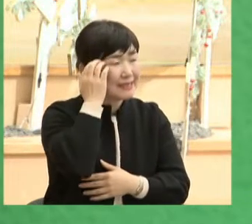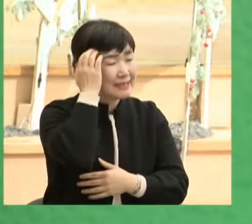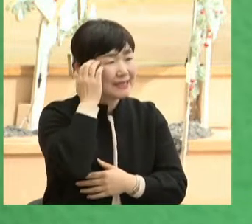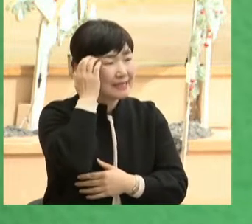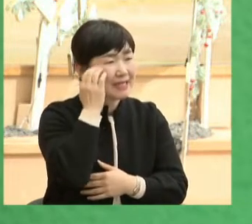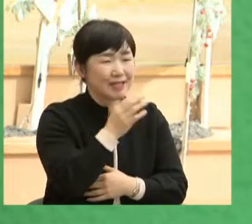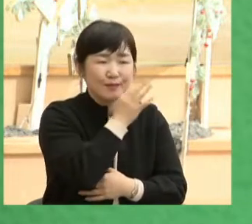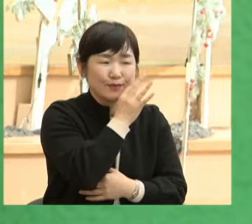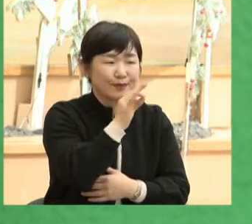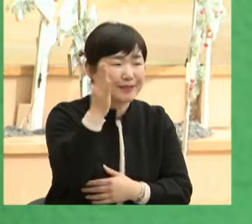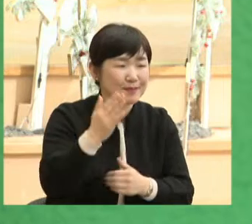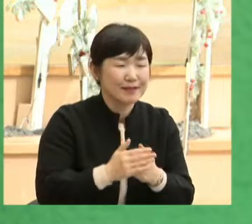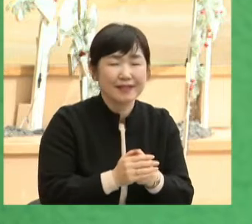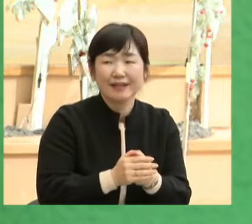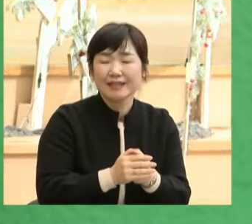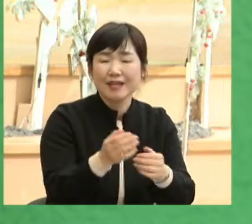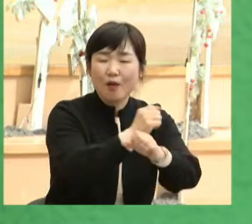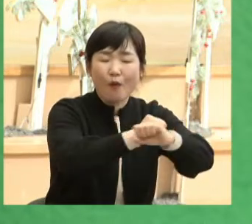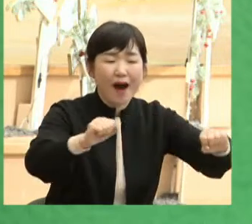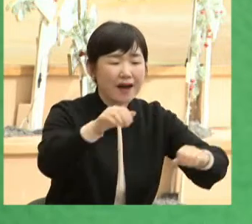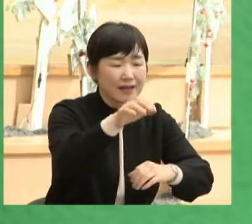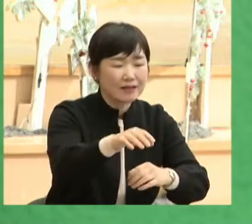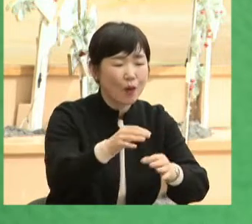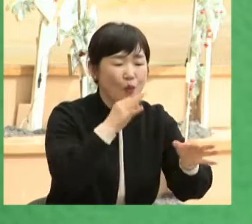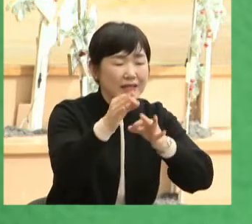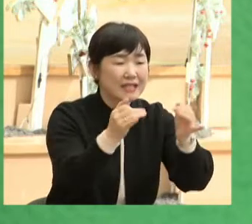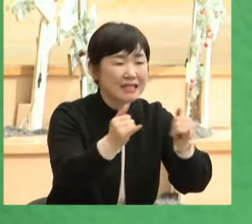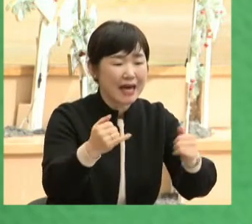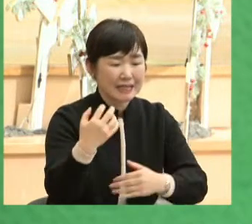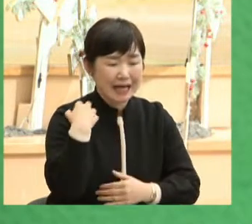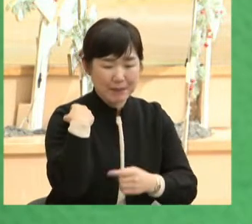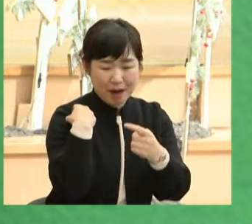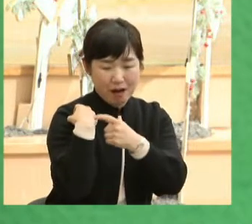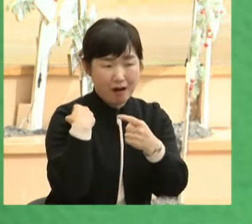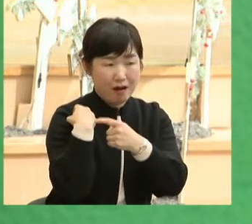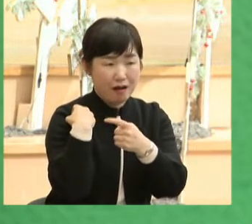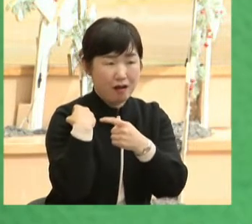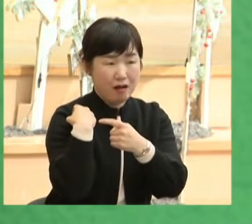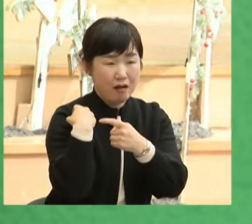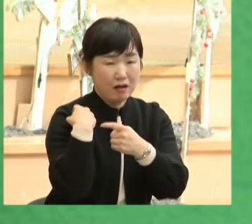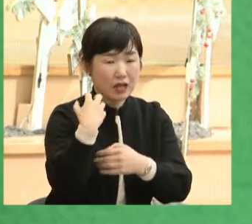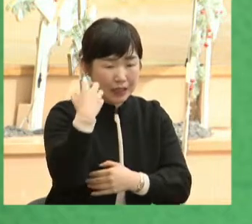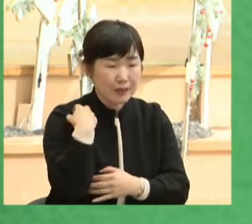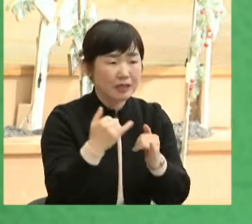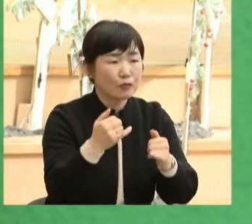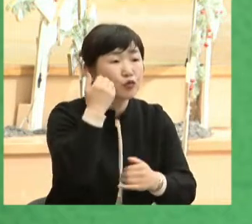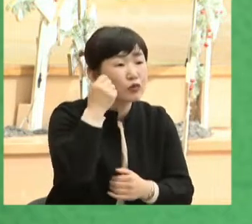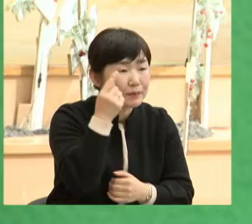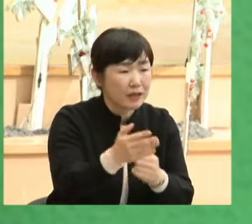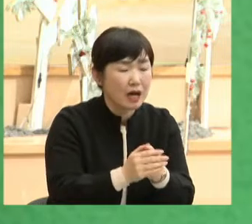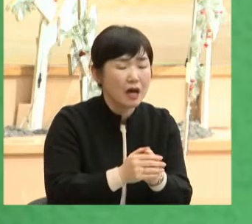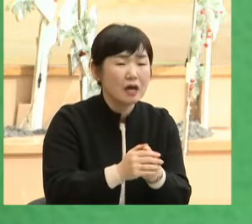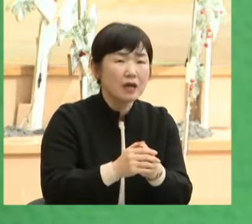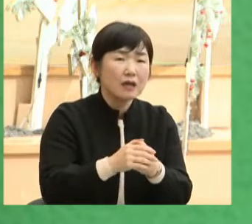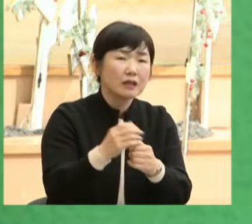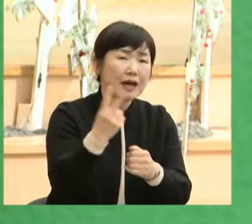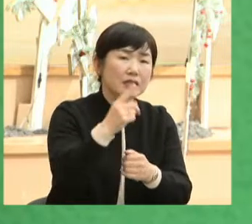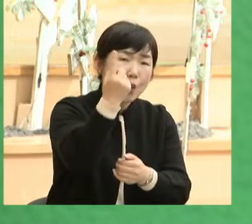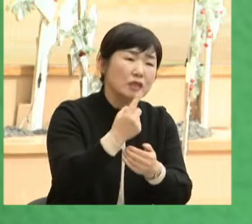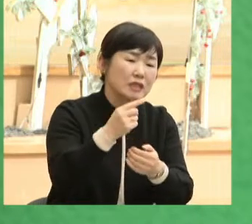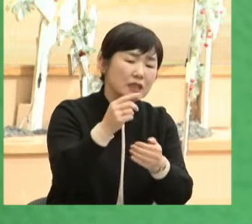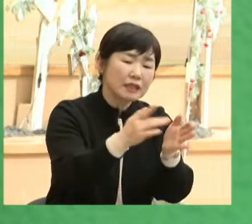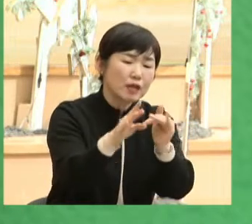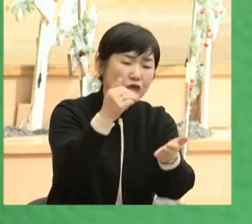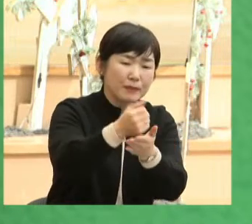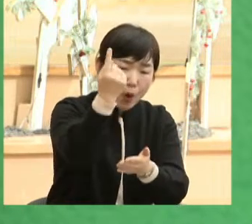지죠 다 광야에서 외치는 소리에 사명을 감당 했던 사람 있다니 오실 주님의 길을 예배